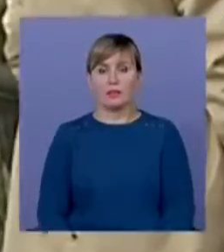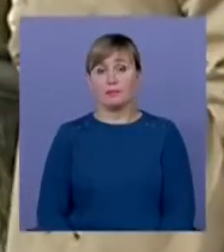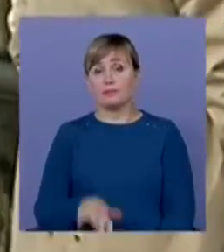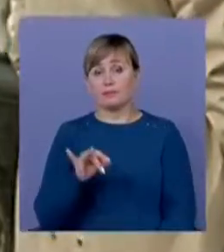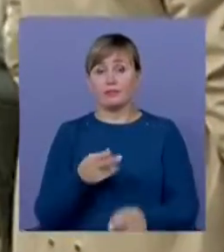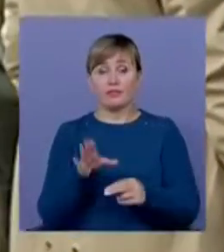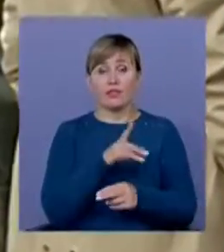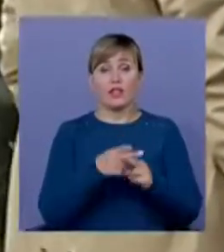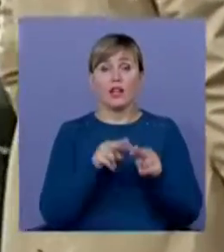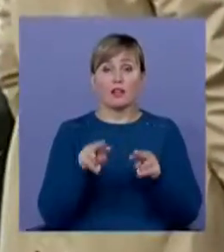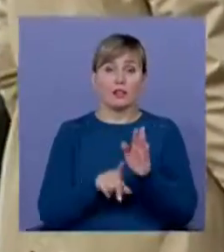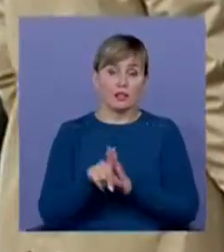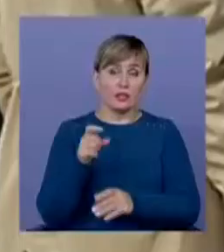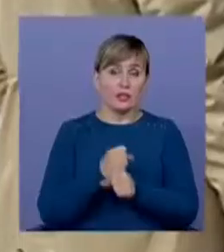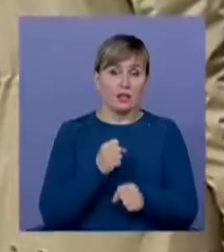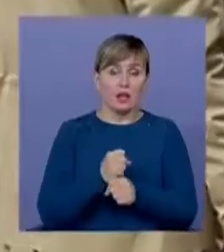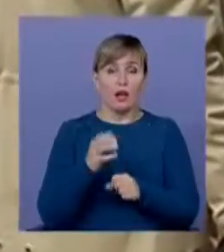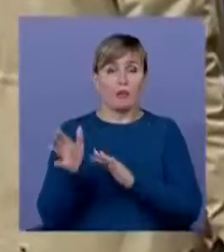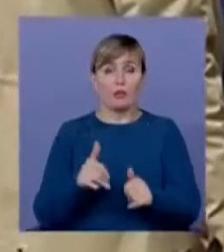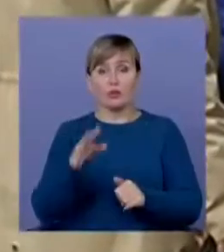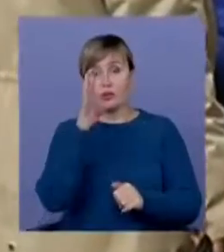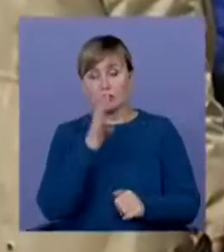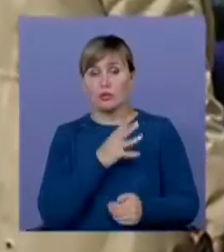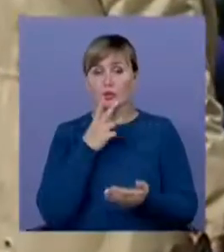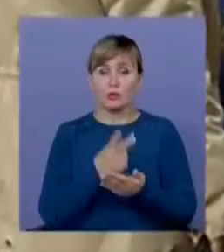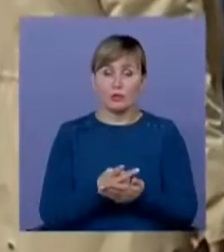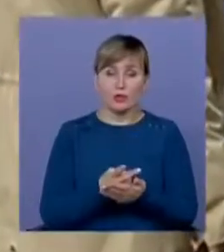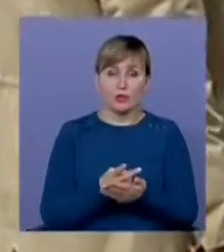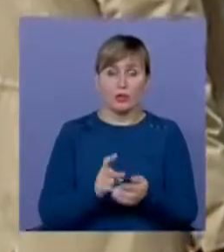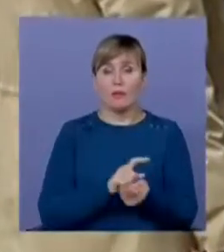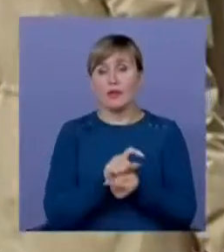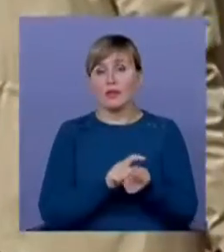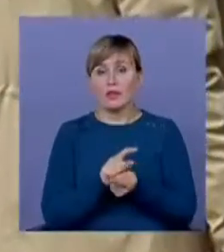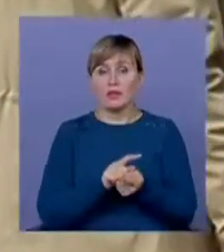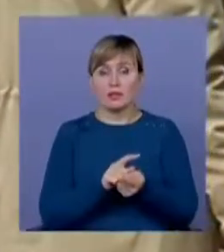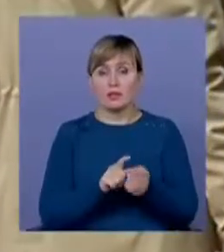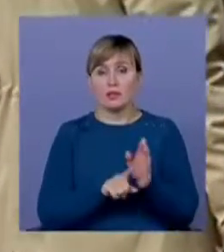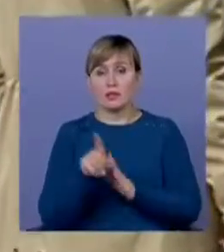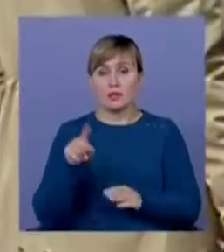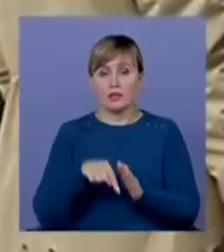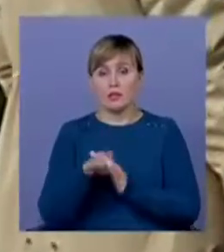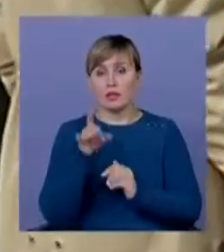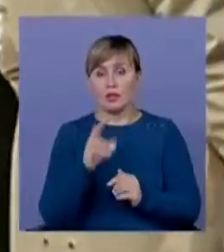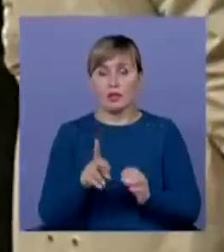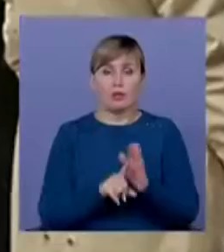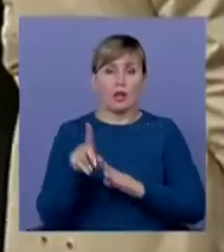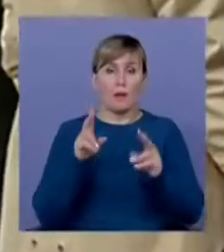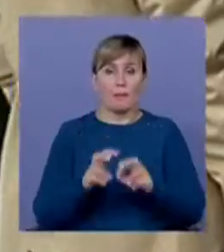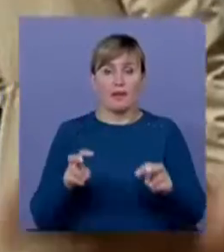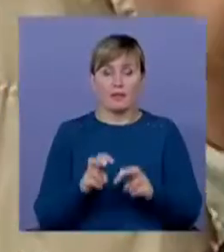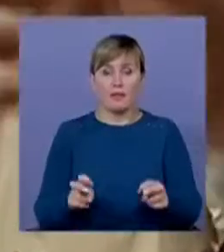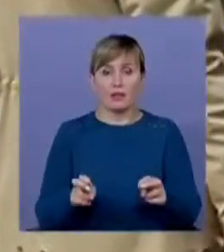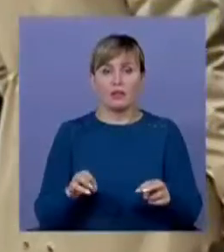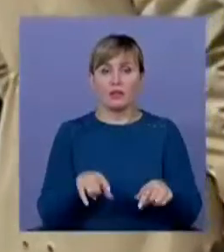контроль не делали, а когда мы уже после 4 месяцев смотрим, уже модернизация затягивается, сроки-то, начали проверять там,